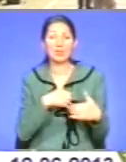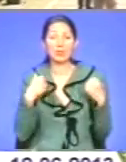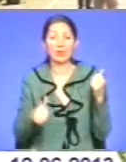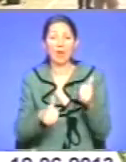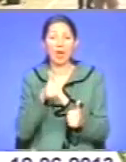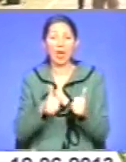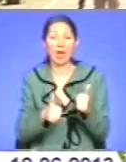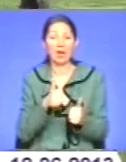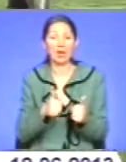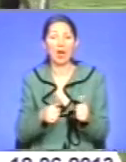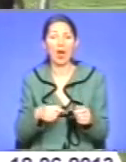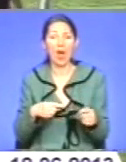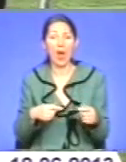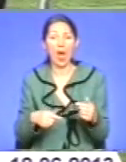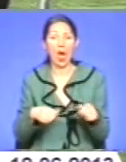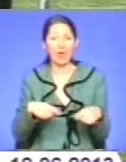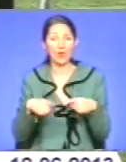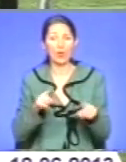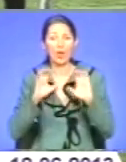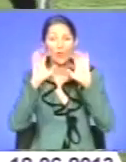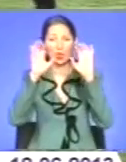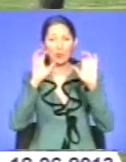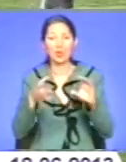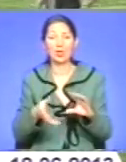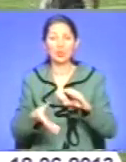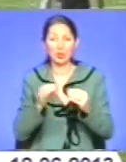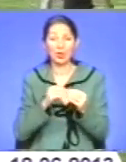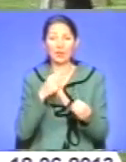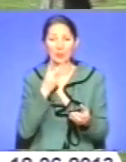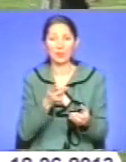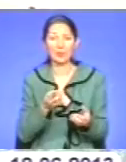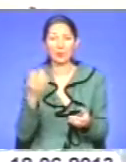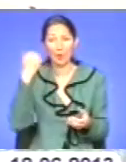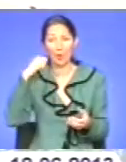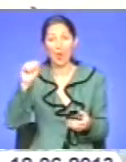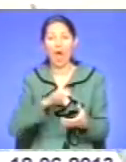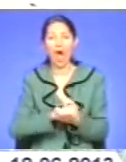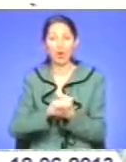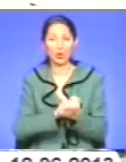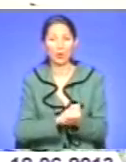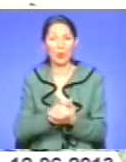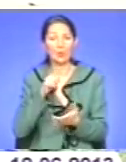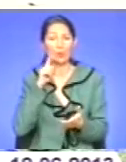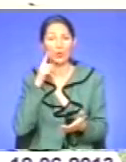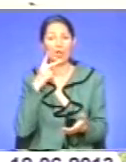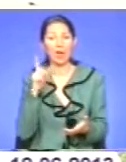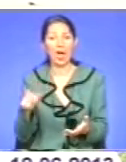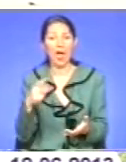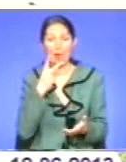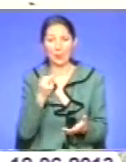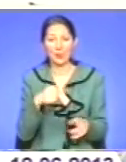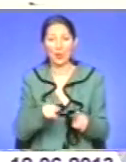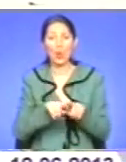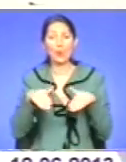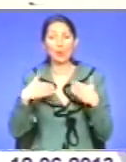з футболу та волейболу. Результат гри очевидний – перемогла дружба. От молодь виразила таку